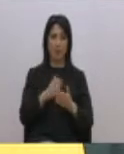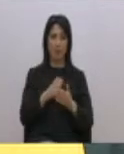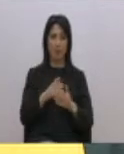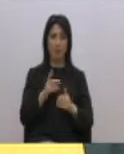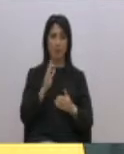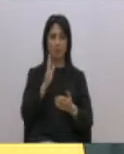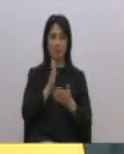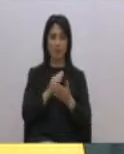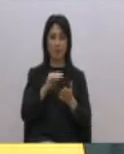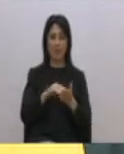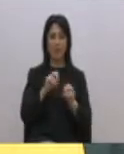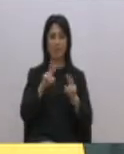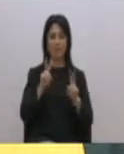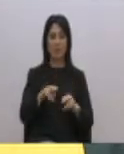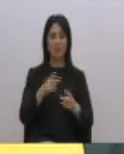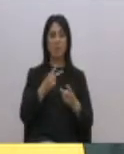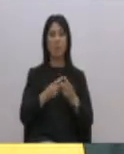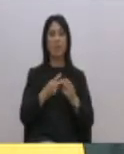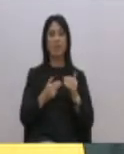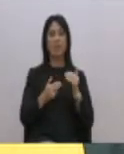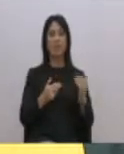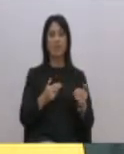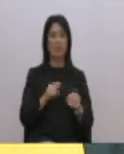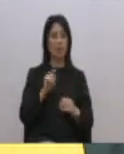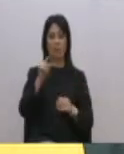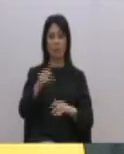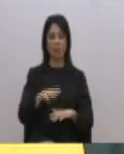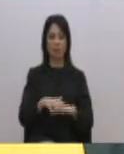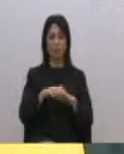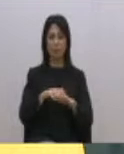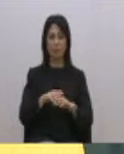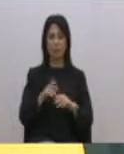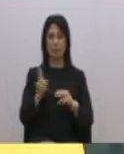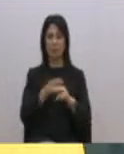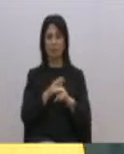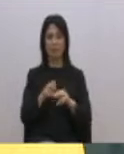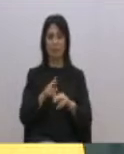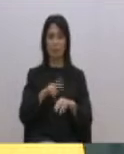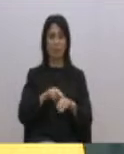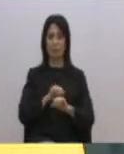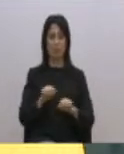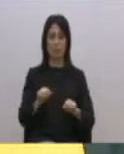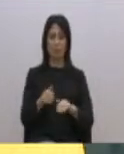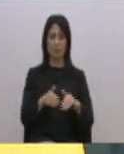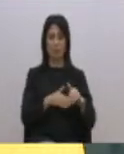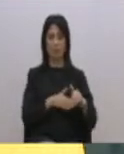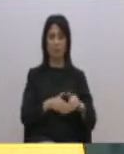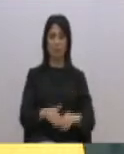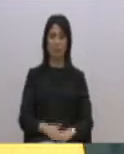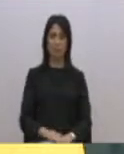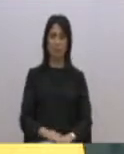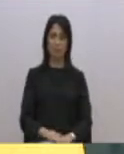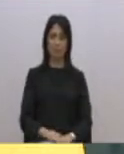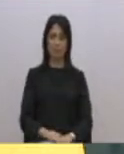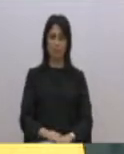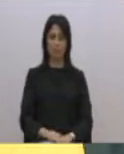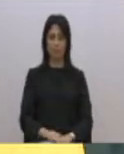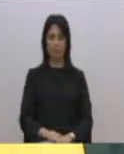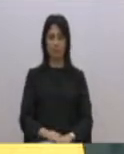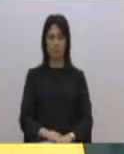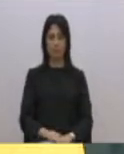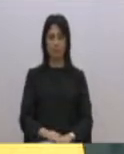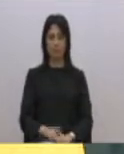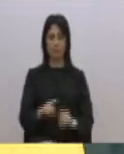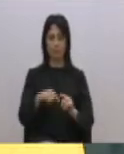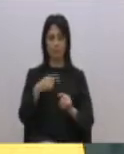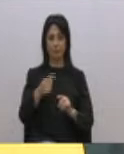პირდაპირ მიეთითება სპეციალური პენიტენციური სამსახური, როგორც ერთიანი ორგანო. რადგან კითხები არ